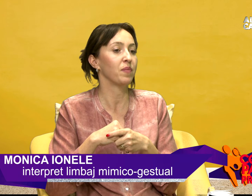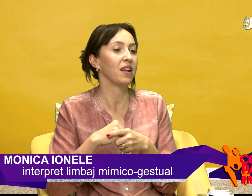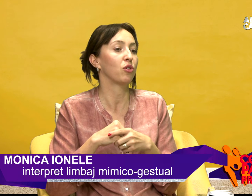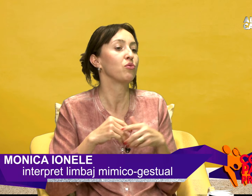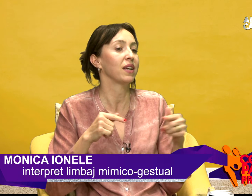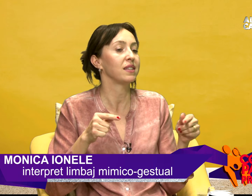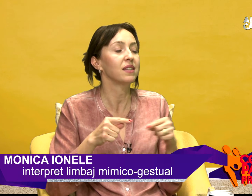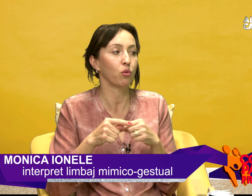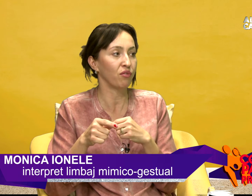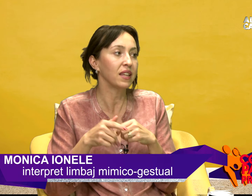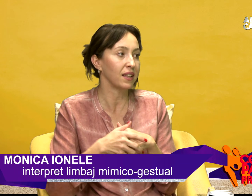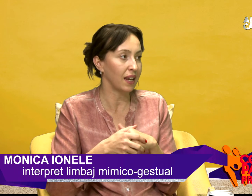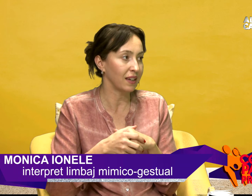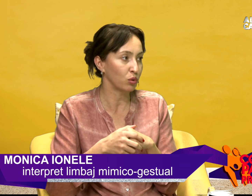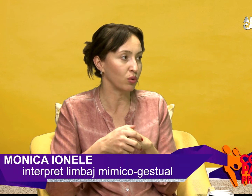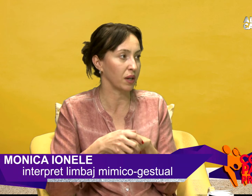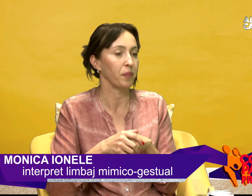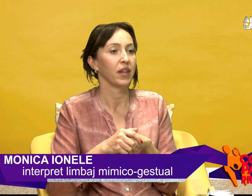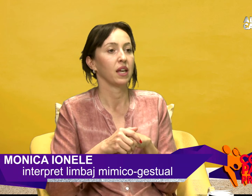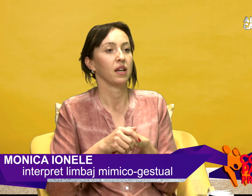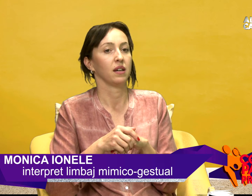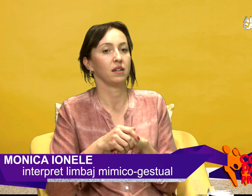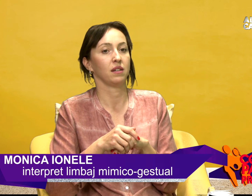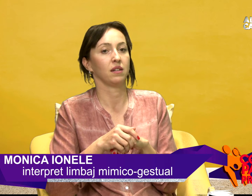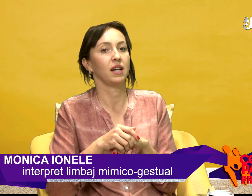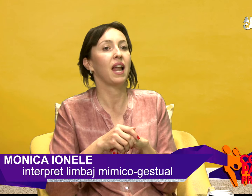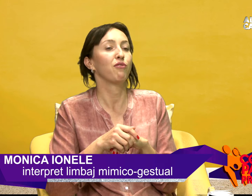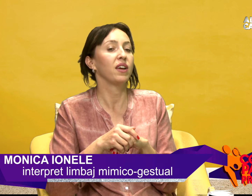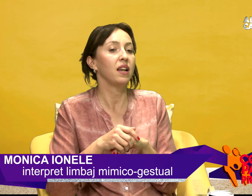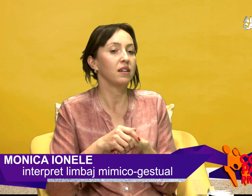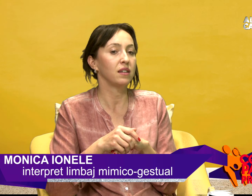În limbajul semnelor nu există cuvinte de legătură.